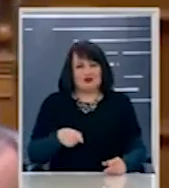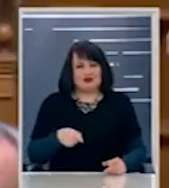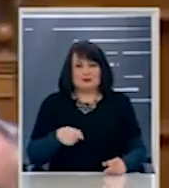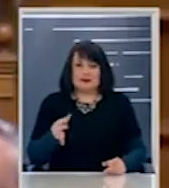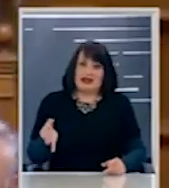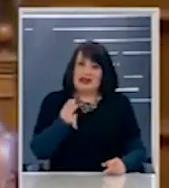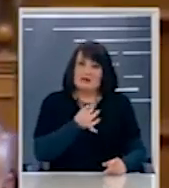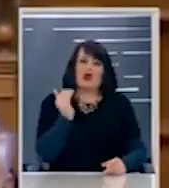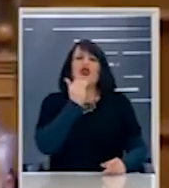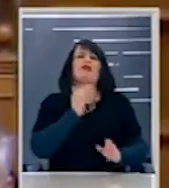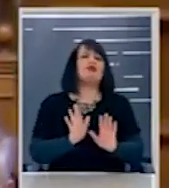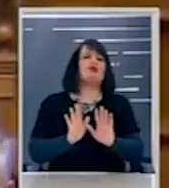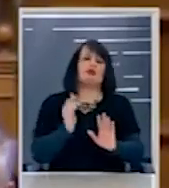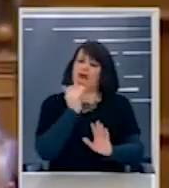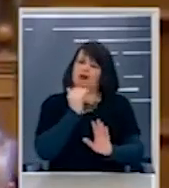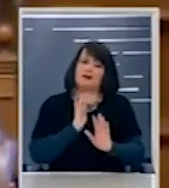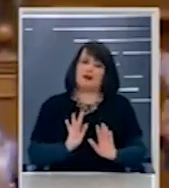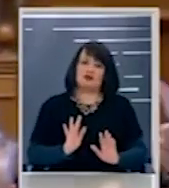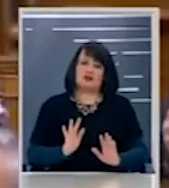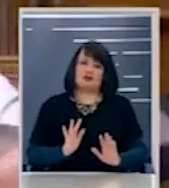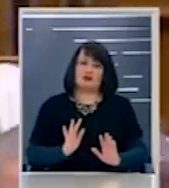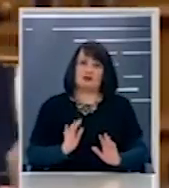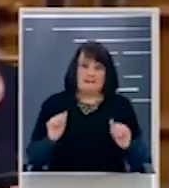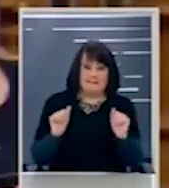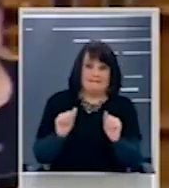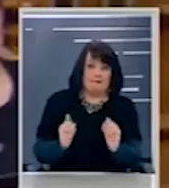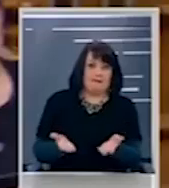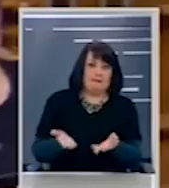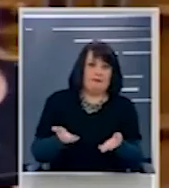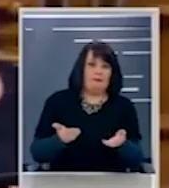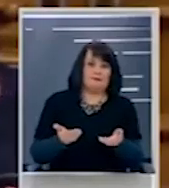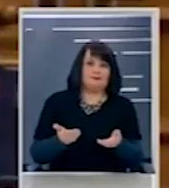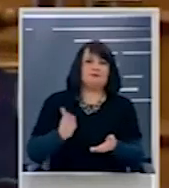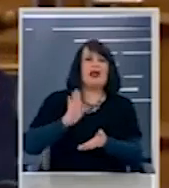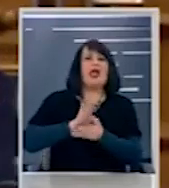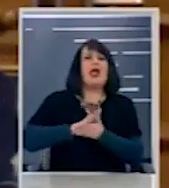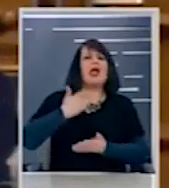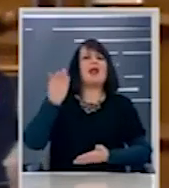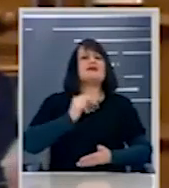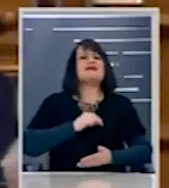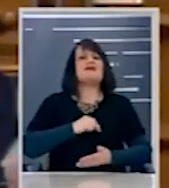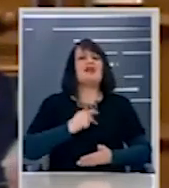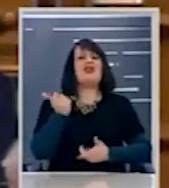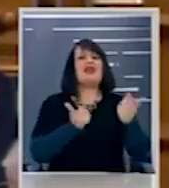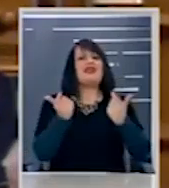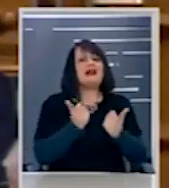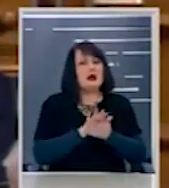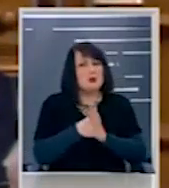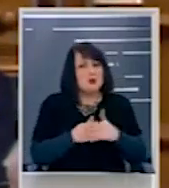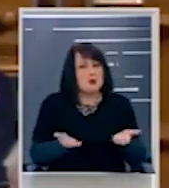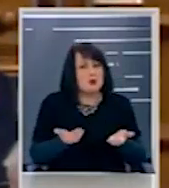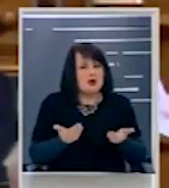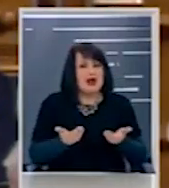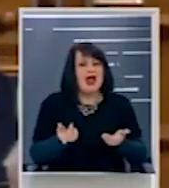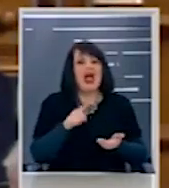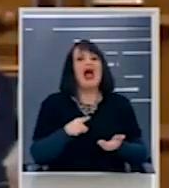ότι δεν βιάζομαι, τον πιέσανε προφανώς διάφορα εκδοτικά συμφέροντα που βιάζονταν για τα δάνειά τους και διάφοροι